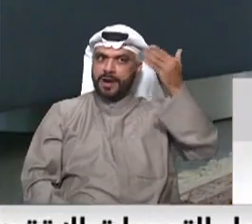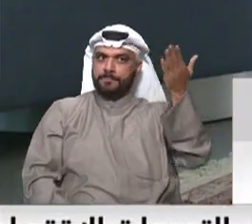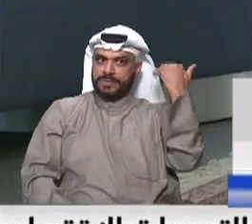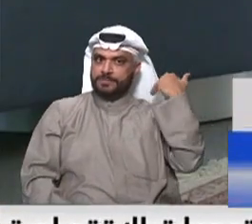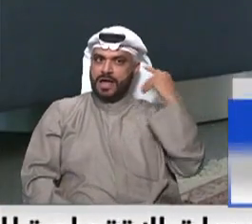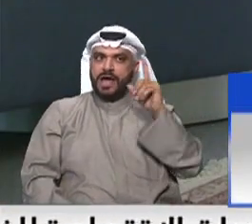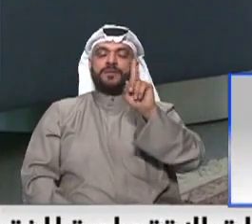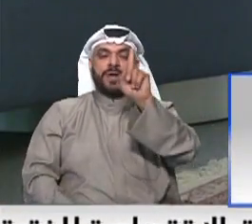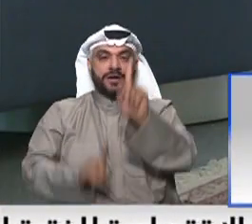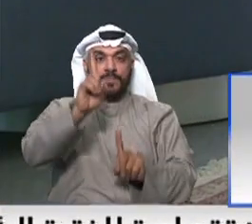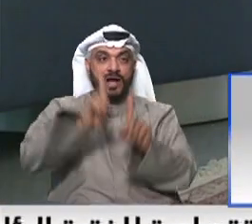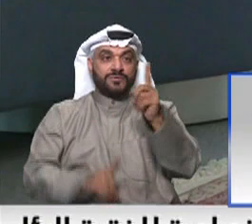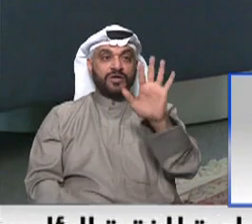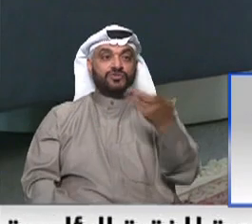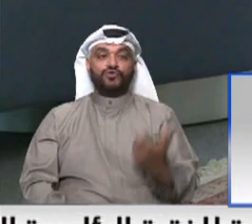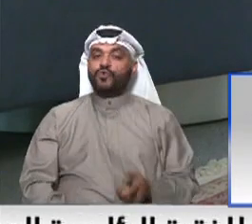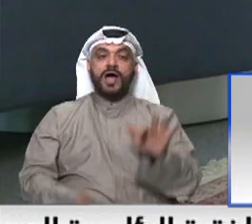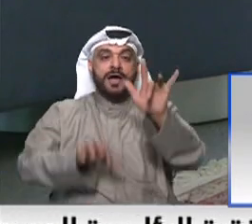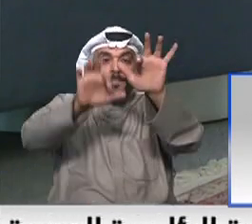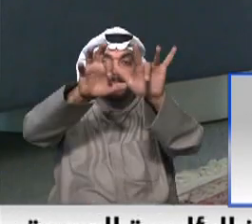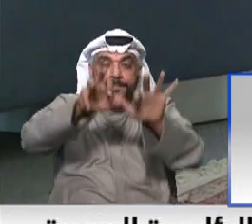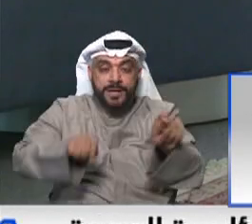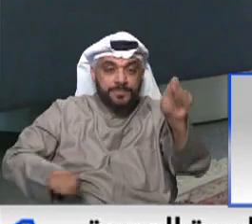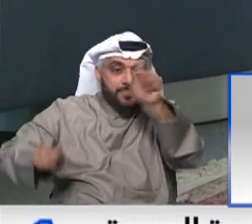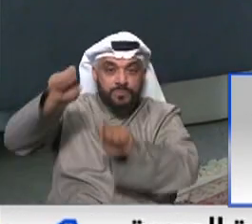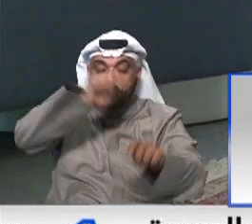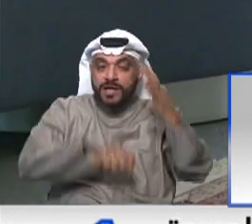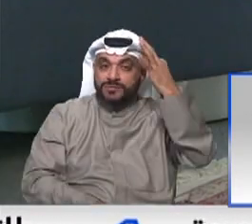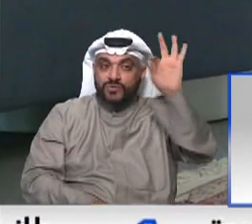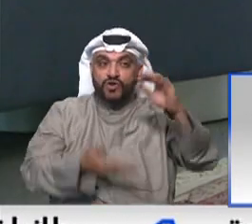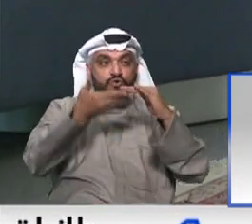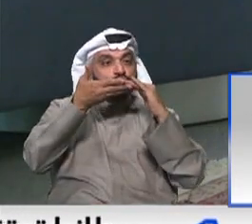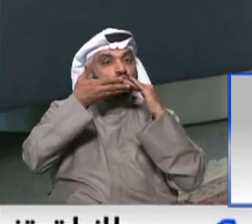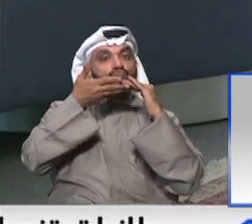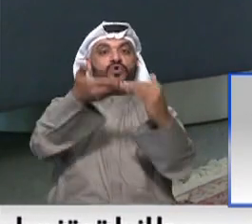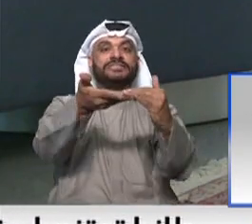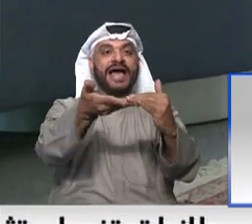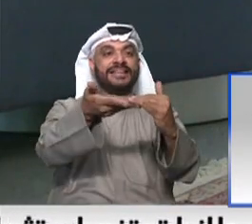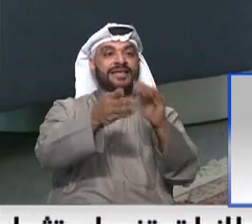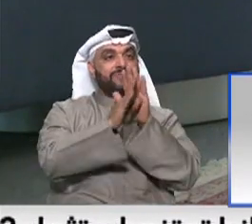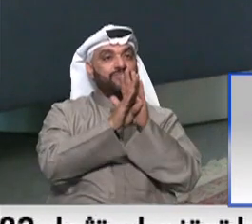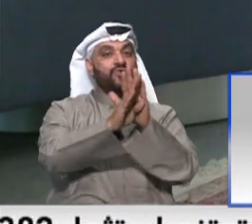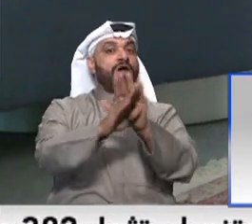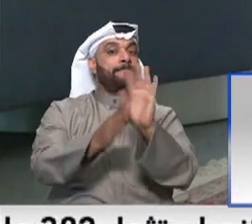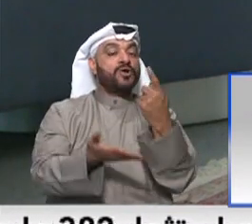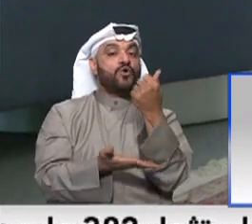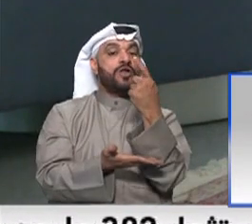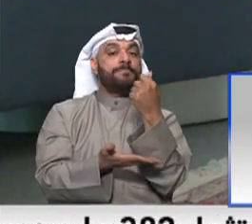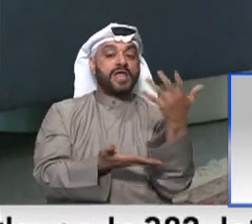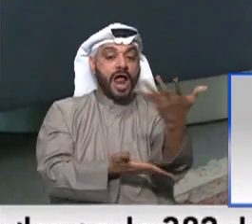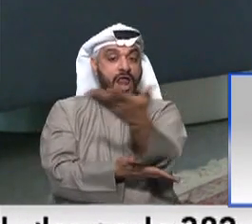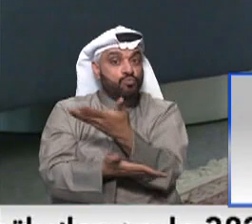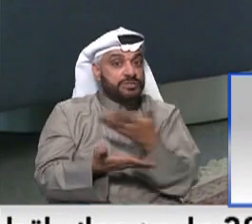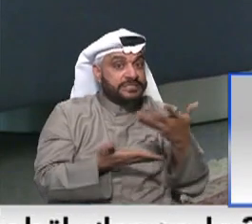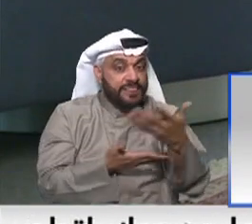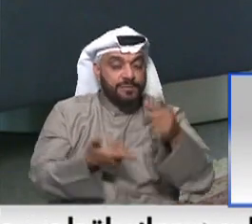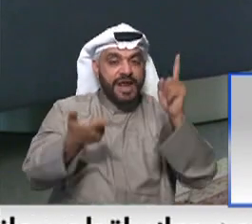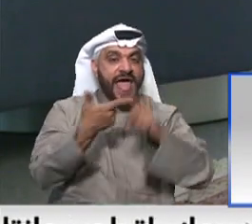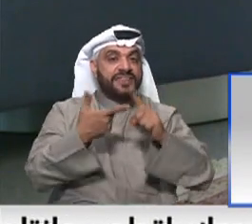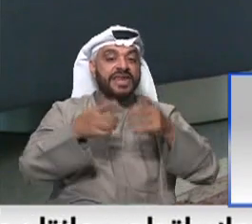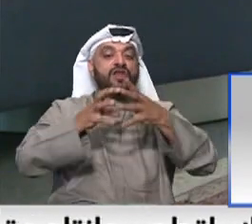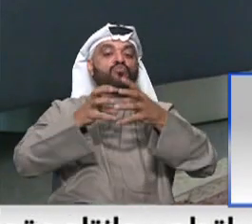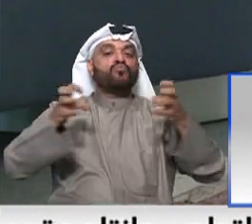الصناعي هو اداه تستخدم لمساعده ومسانده المستثمر والمحلل المالي